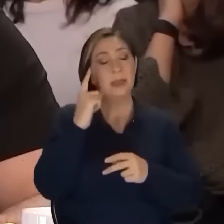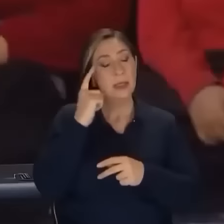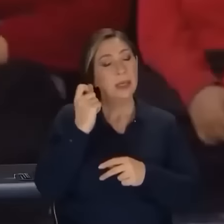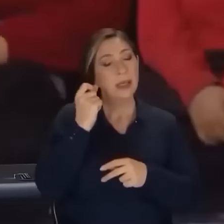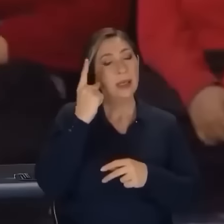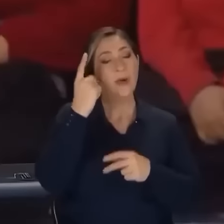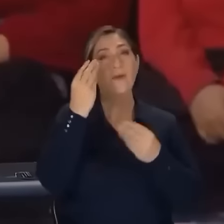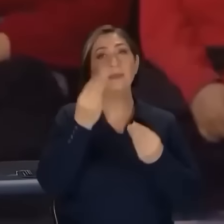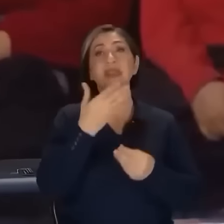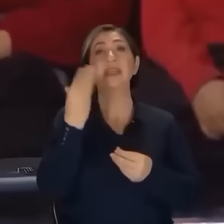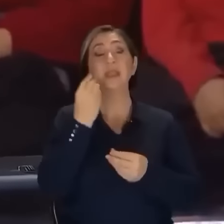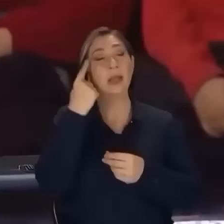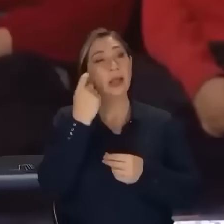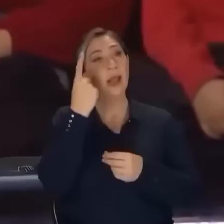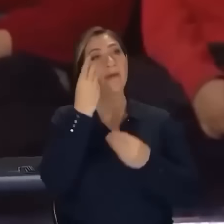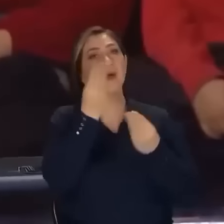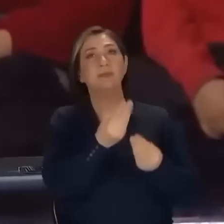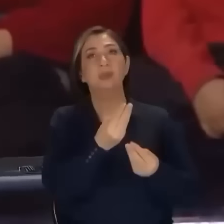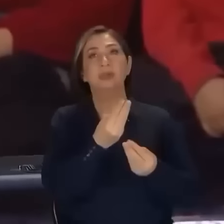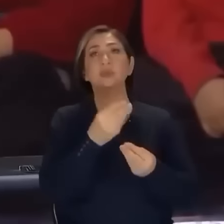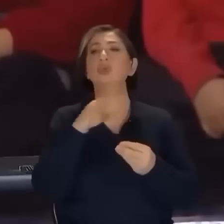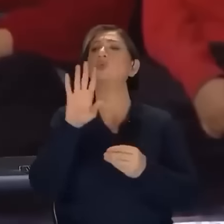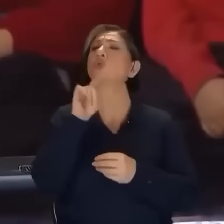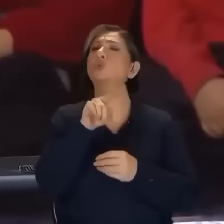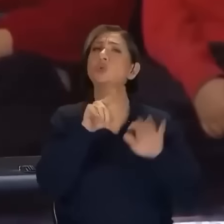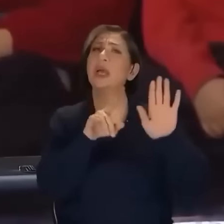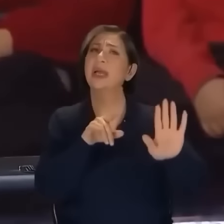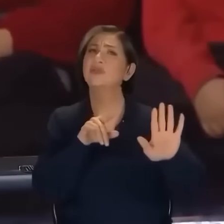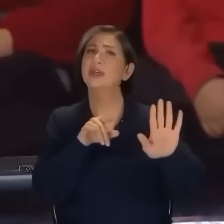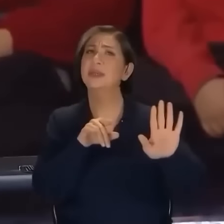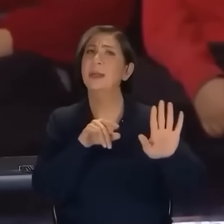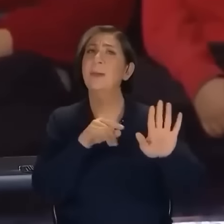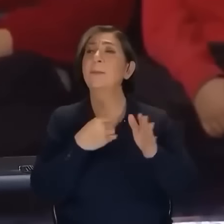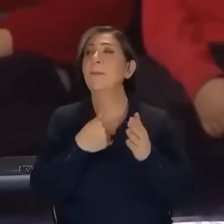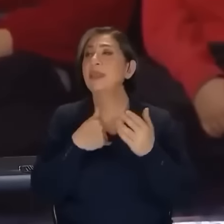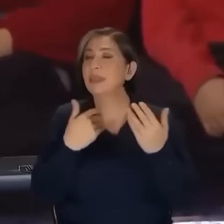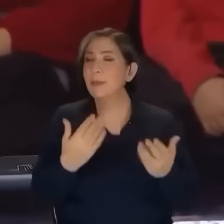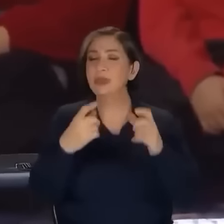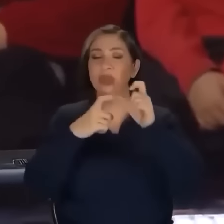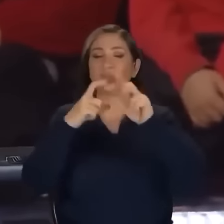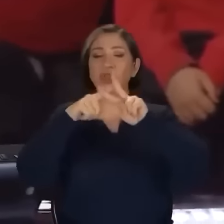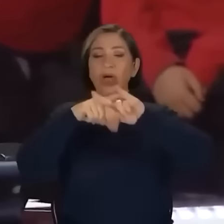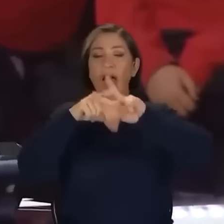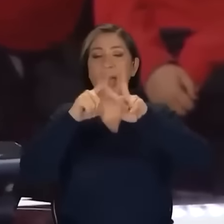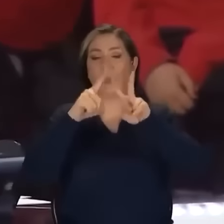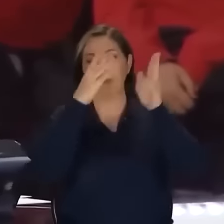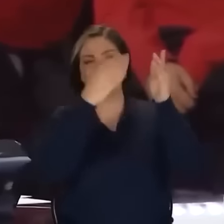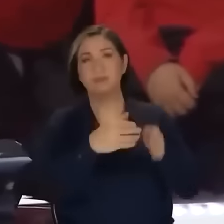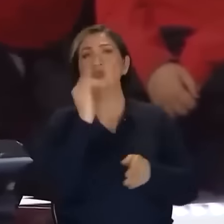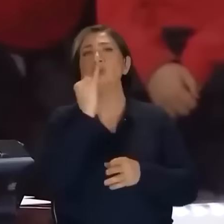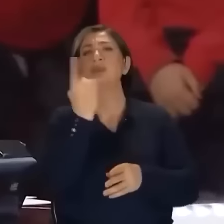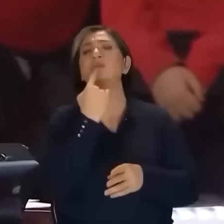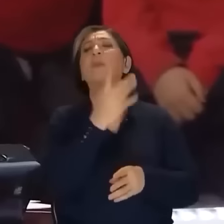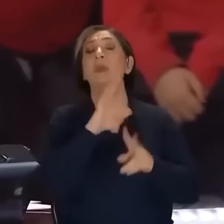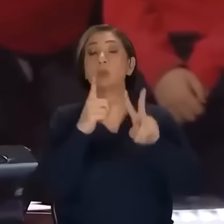vermiş insanlara gençlere ilham vermiş yoksa bak şu şurada kalacaktık Ben tabii ki Şahan la ilgili kötü bir şey söylemek istemem